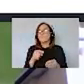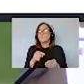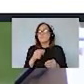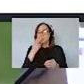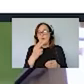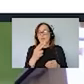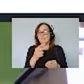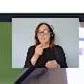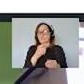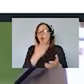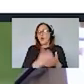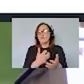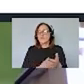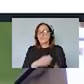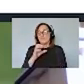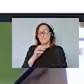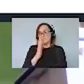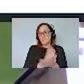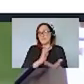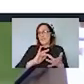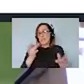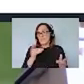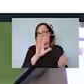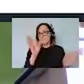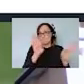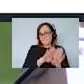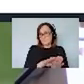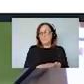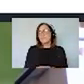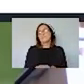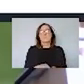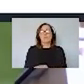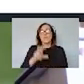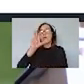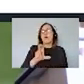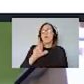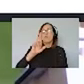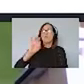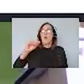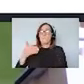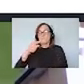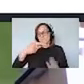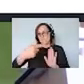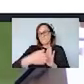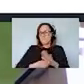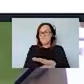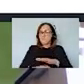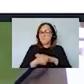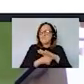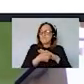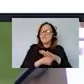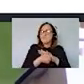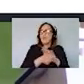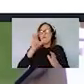zobaczcie Państwo, ja skorzystałam z, zamknęłam Państwa teraz, skorzystałam z przeglądarki Chrome. I w przypadku tego narzędzia, czyli